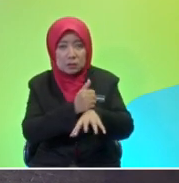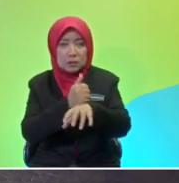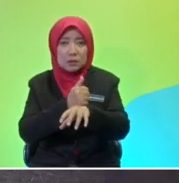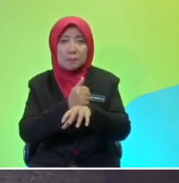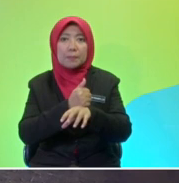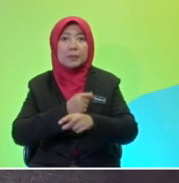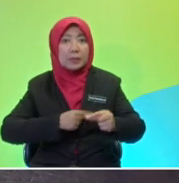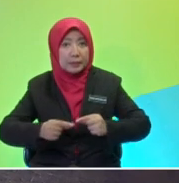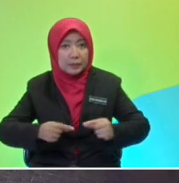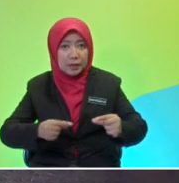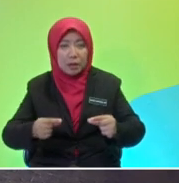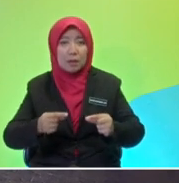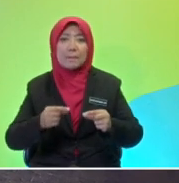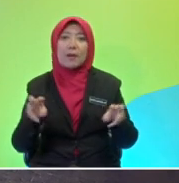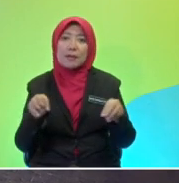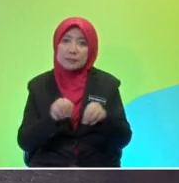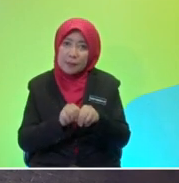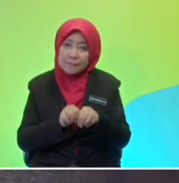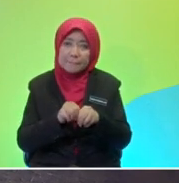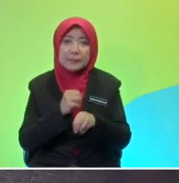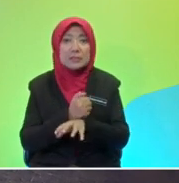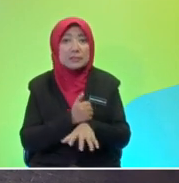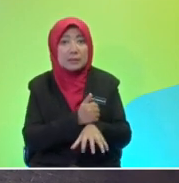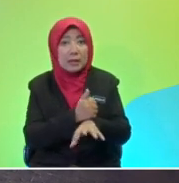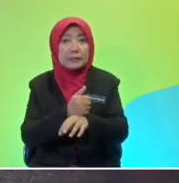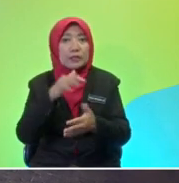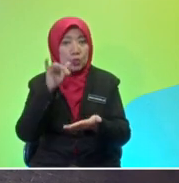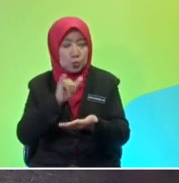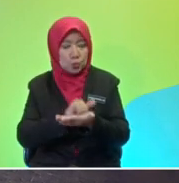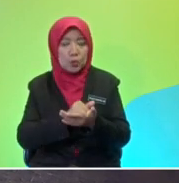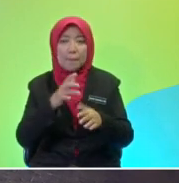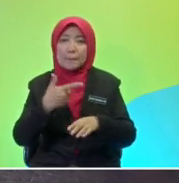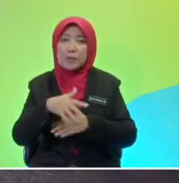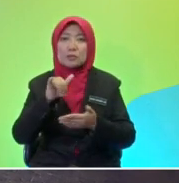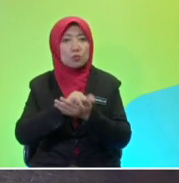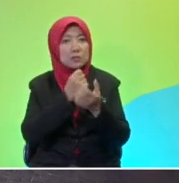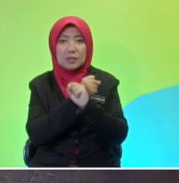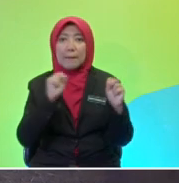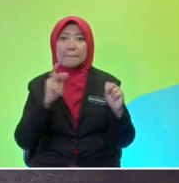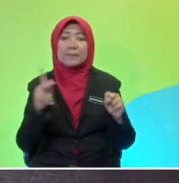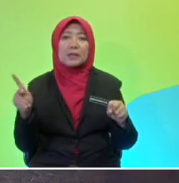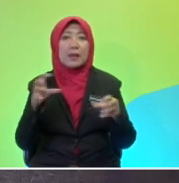serangga ini dan selesaikan puzzle yang ada di depan sama-sama